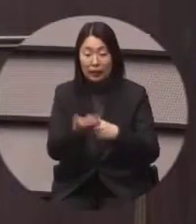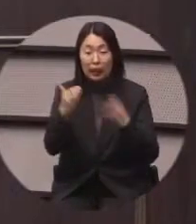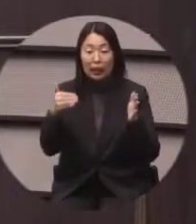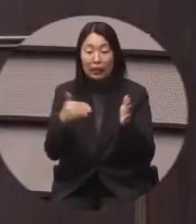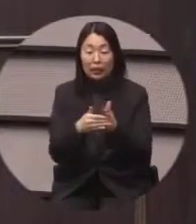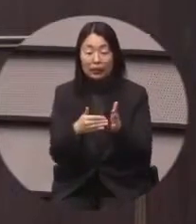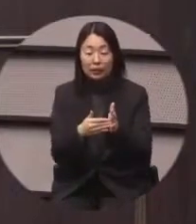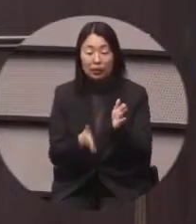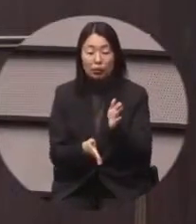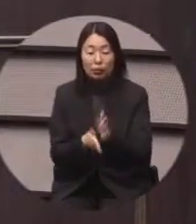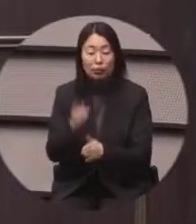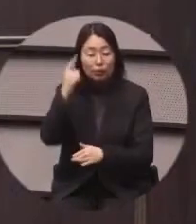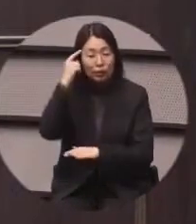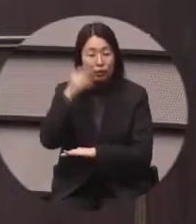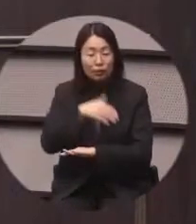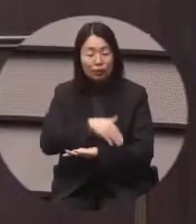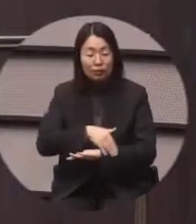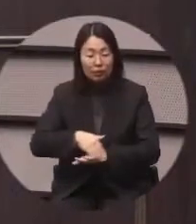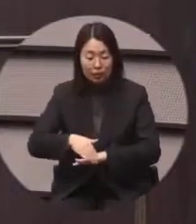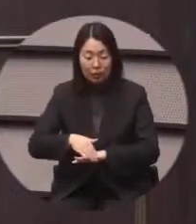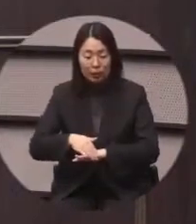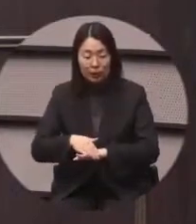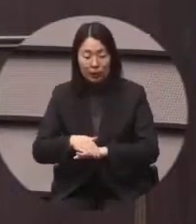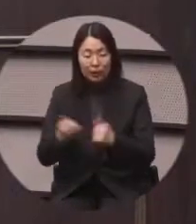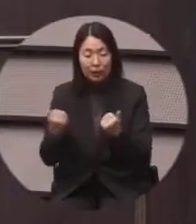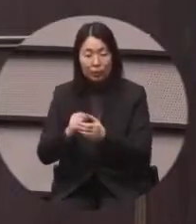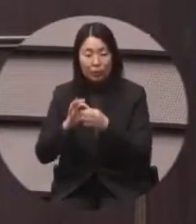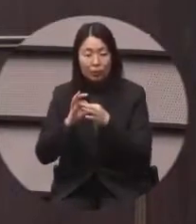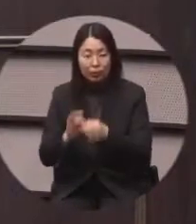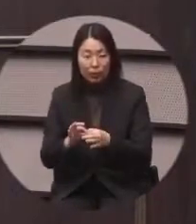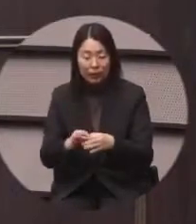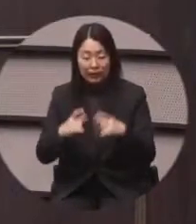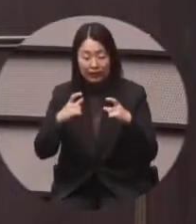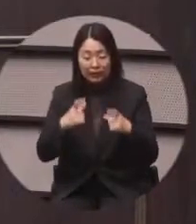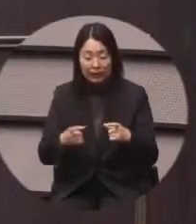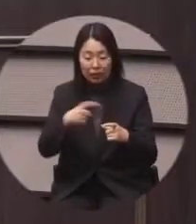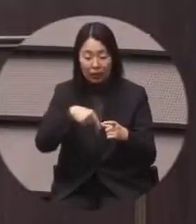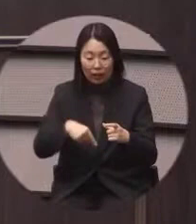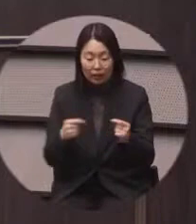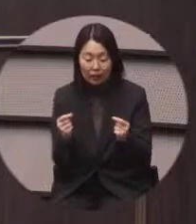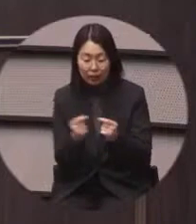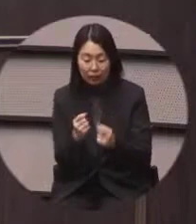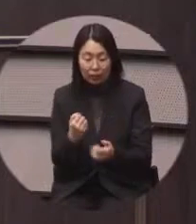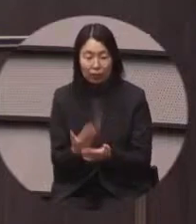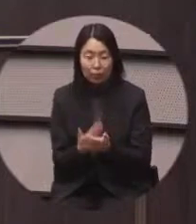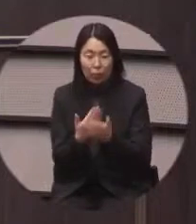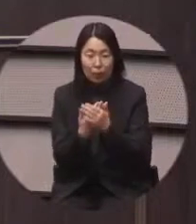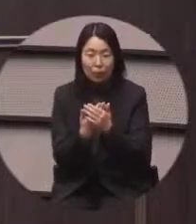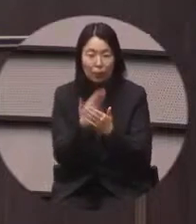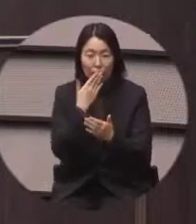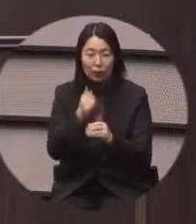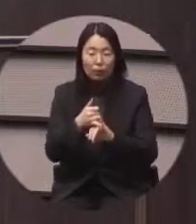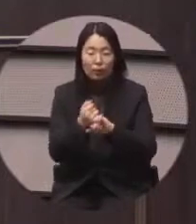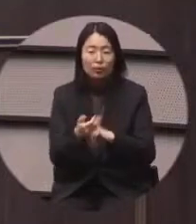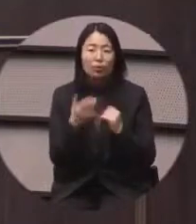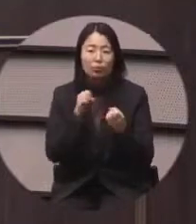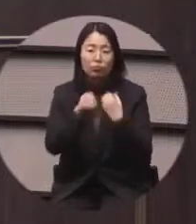도시계획위원회 심의를 거쳐서 구역 지정 및 개발계획 고시를 목표로 적극 추진하겠다고 답한 바